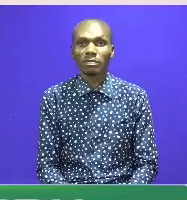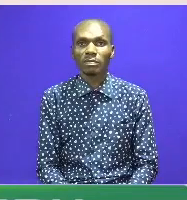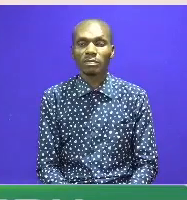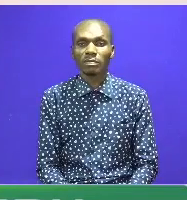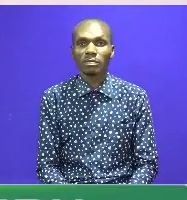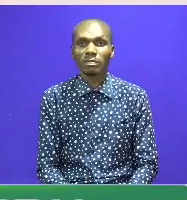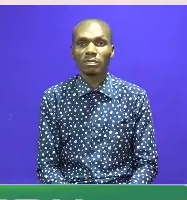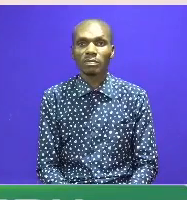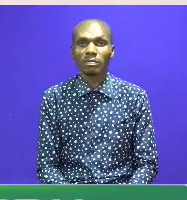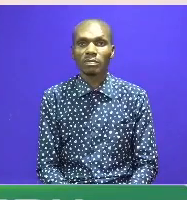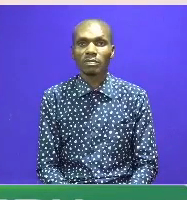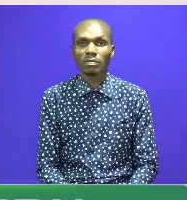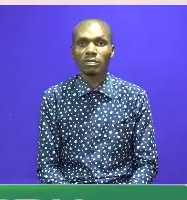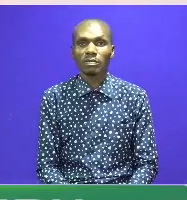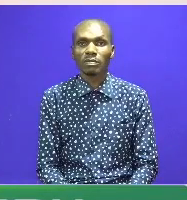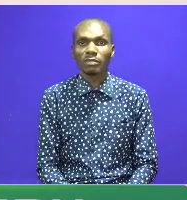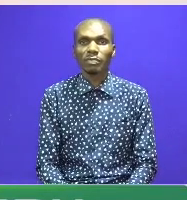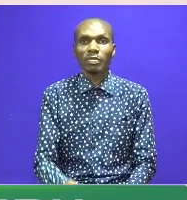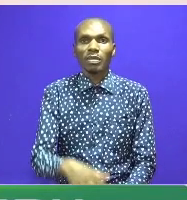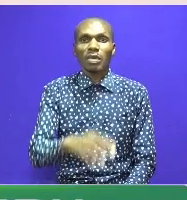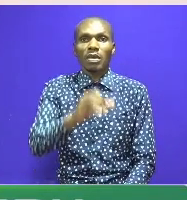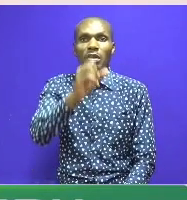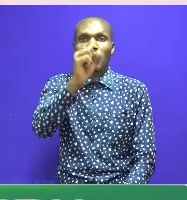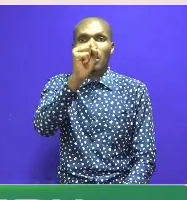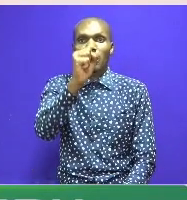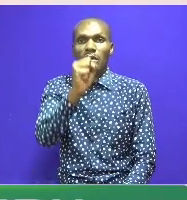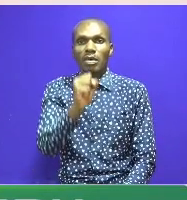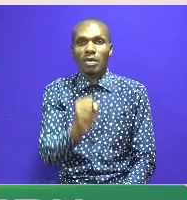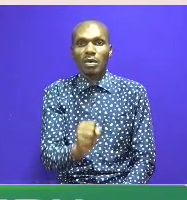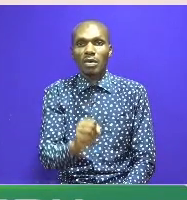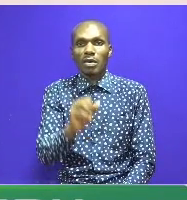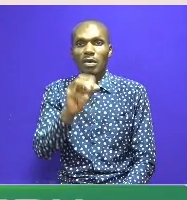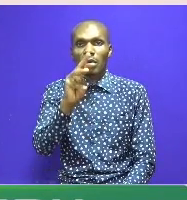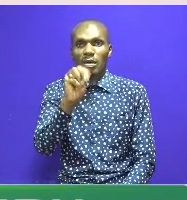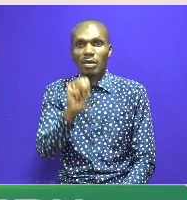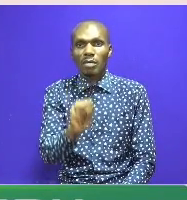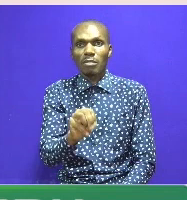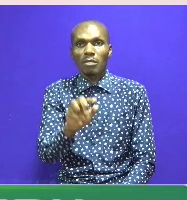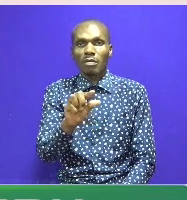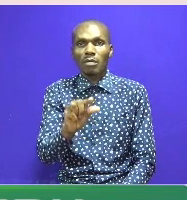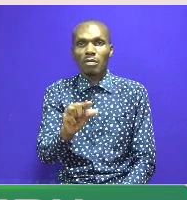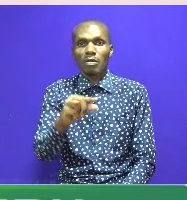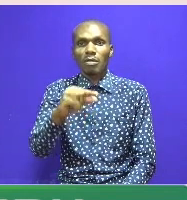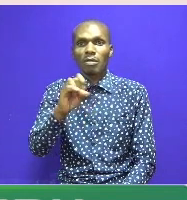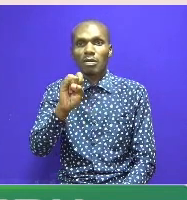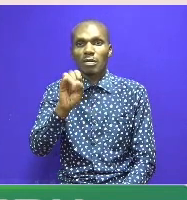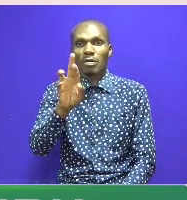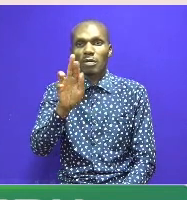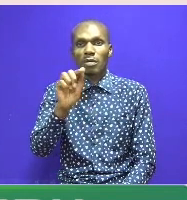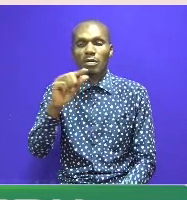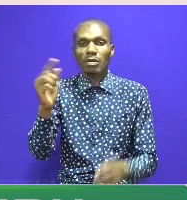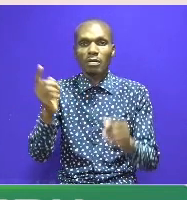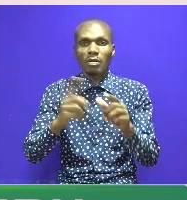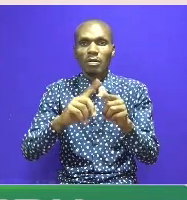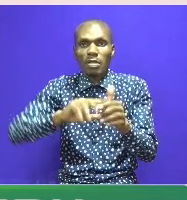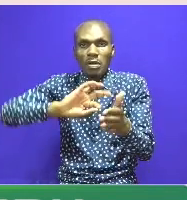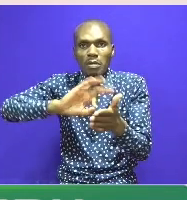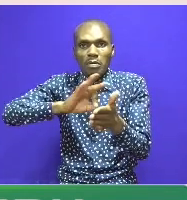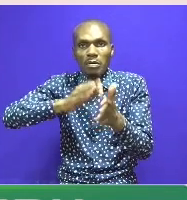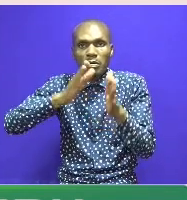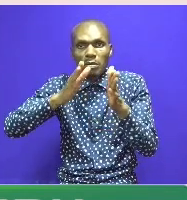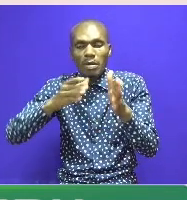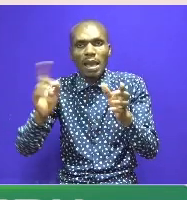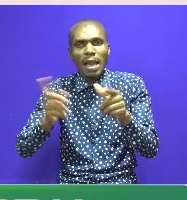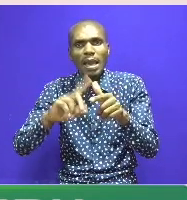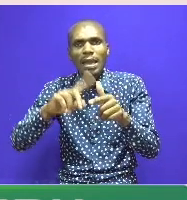Habara ikorwa sebunge ya South Mugrango ime kaunti ya Kisii bakora wa no muri cyomane o muri cyase kaunti ya Kisii ni go